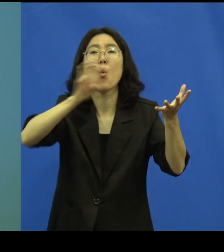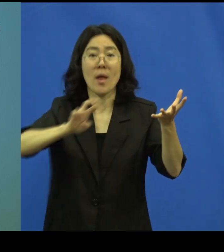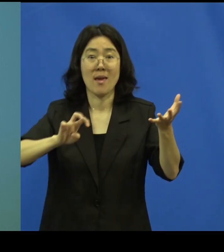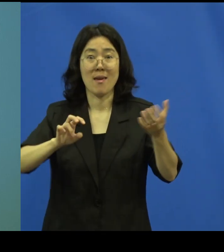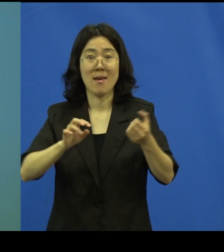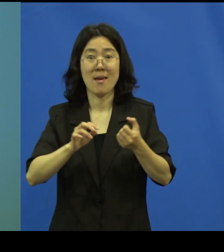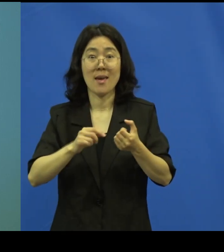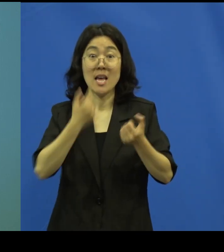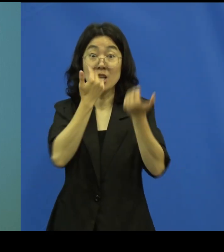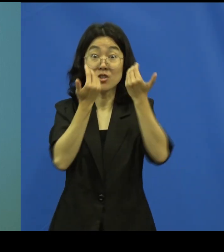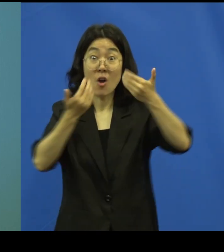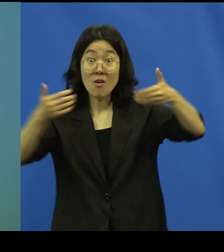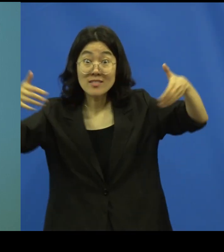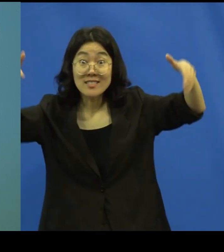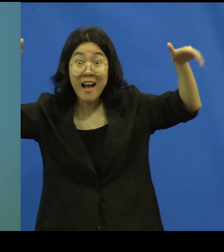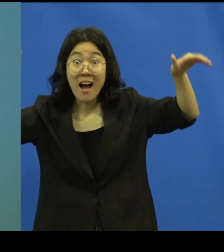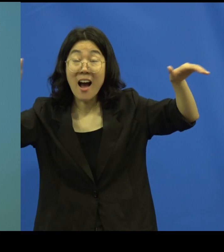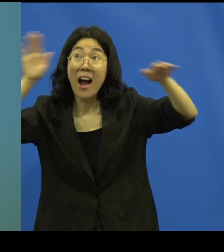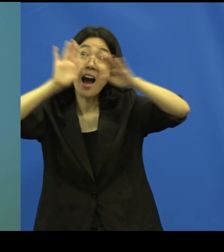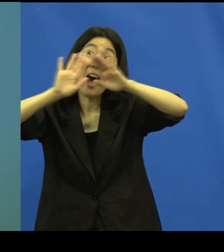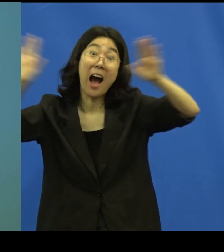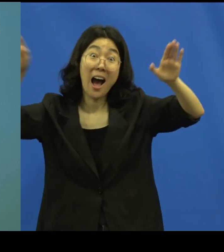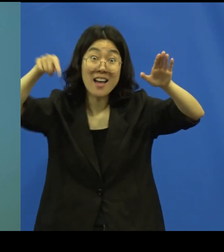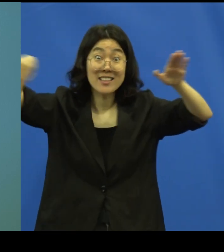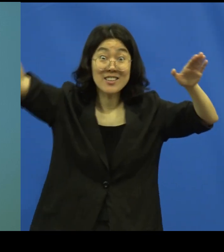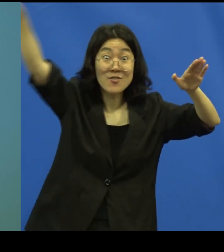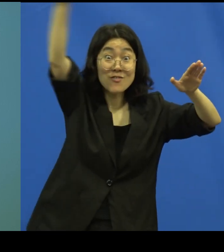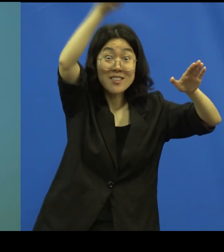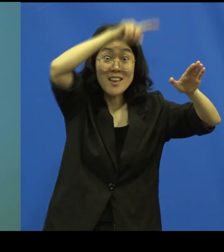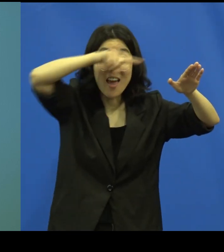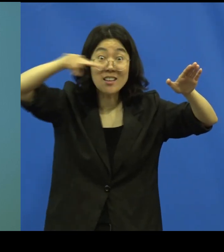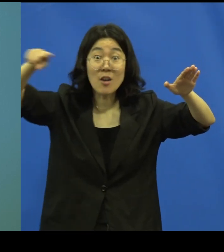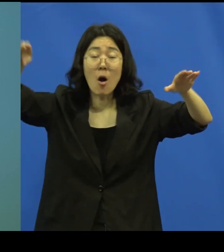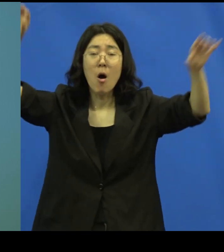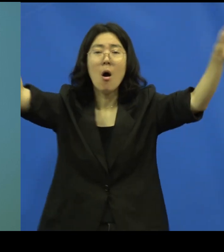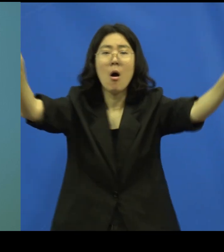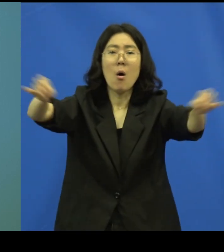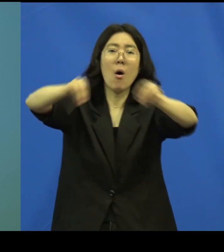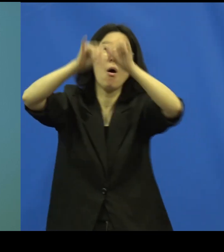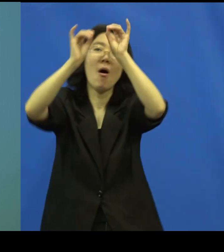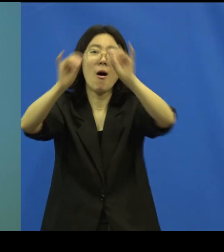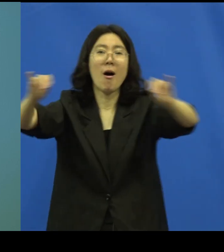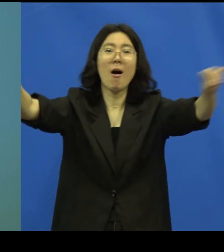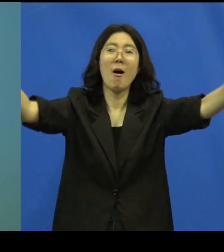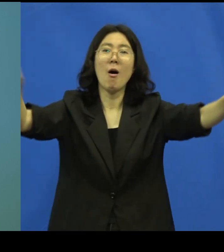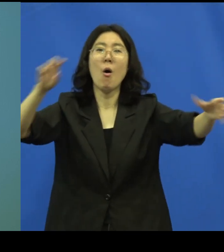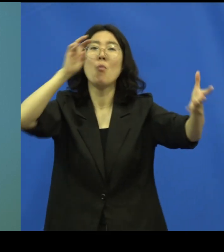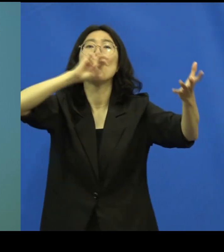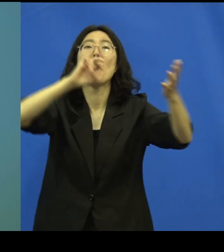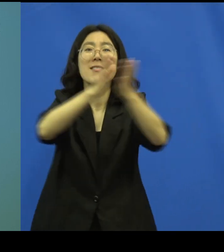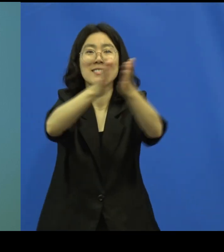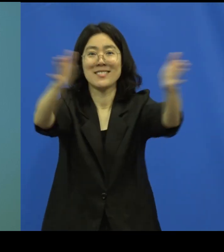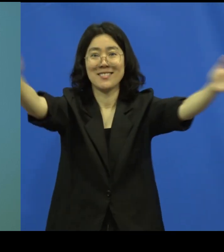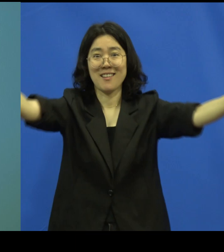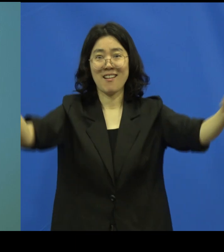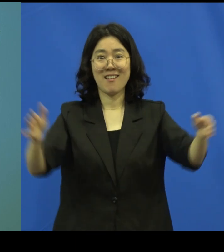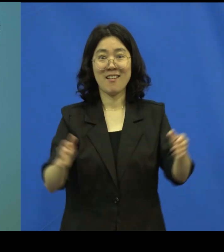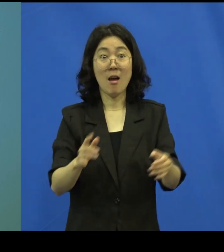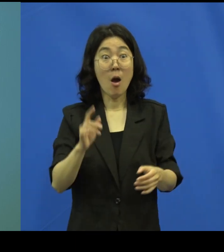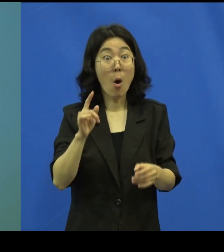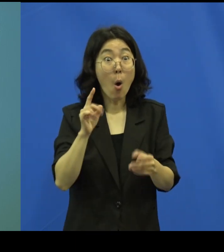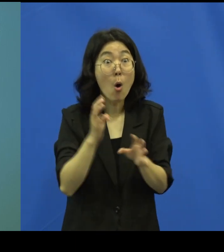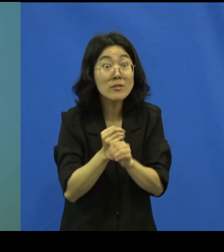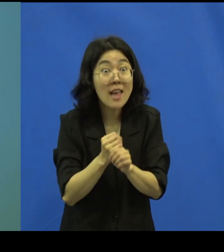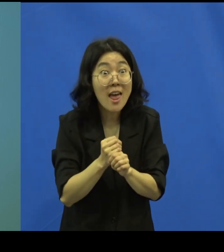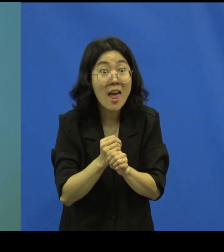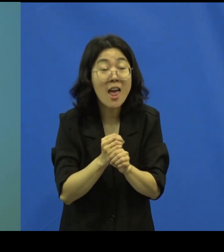천상의 존재들이 새 노래를 부릅니다. 우주적인 대합창이 울려 퍼지는데 두루마리의 인을 해체하자 말자